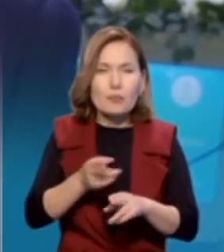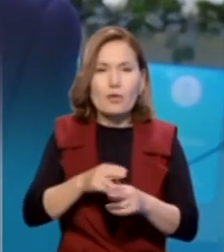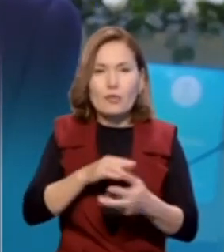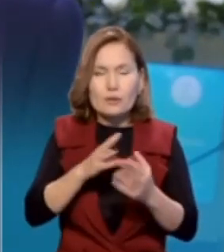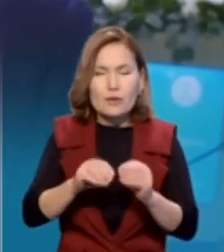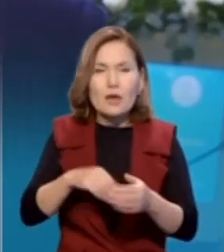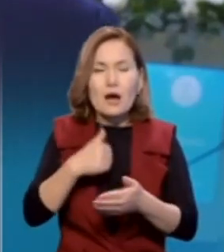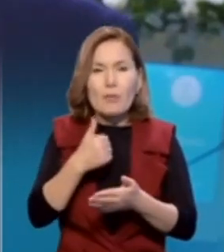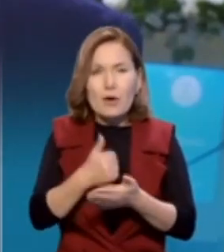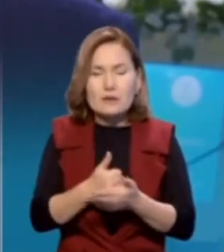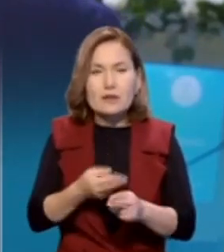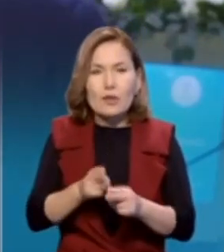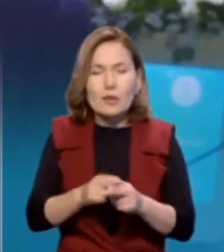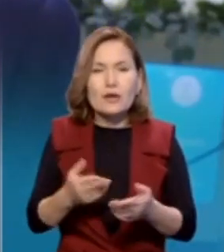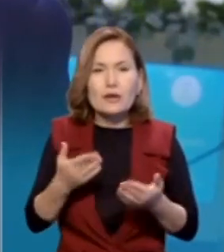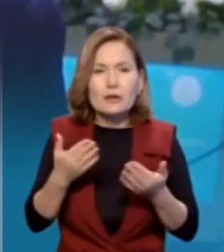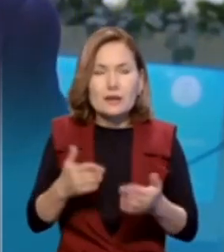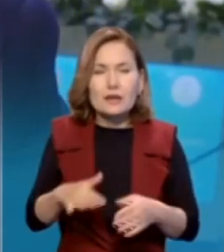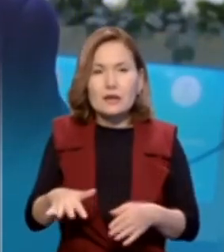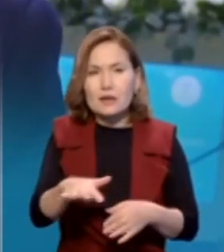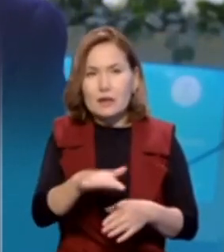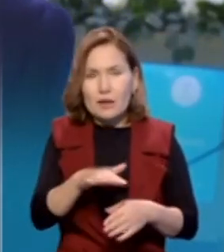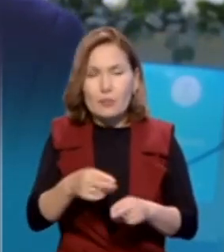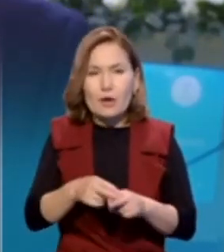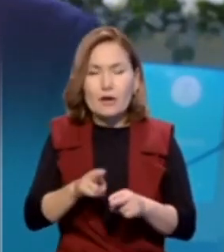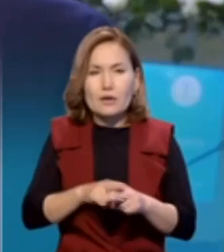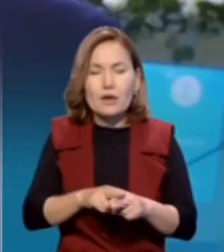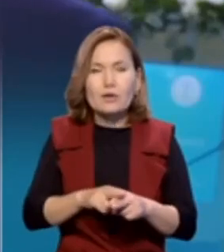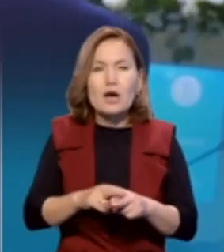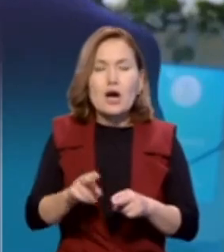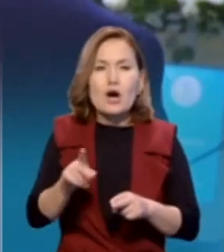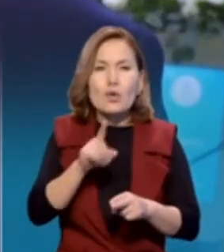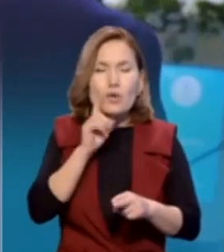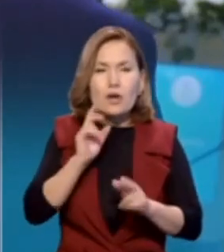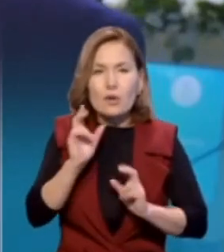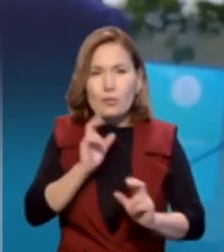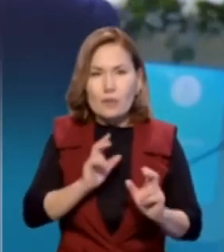өзінің басымдылық өзінің өңіріне немесе өзінің таңдаған салалық университеттерге берілетін болады.